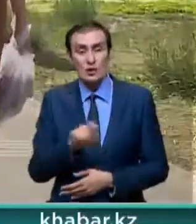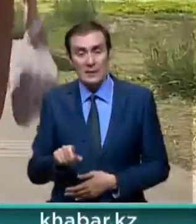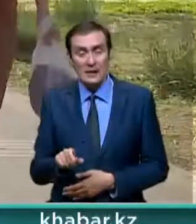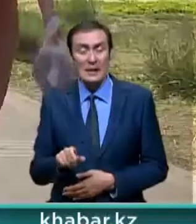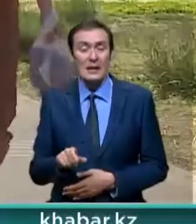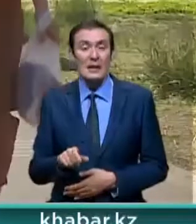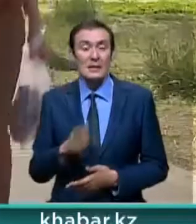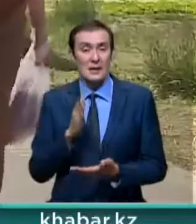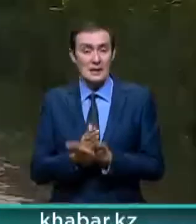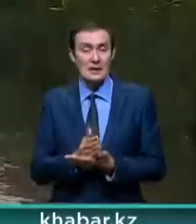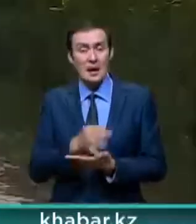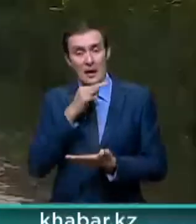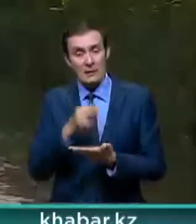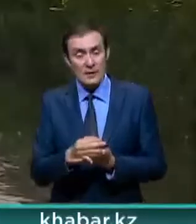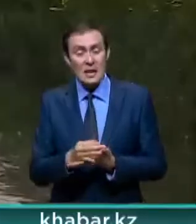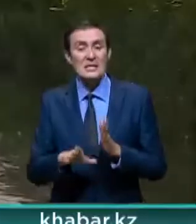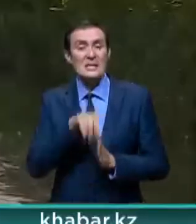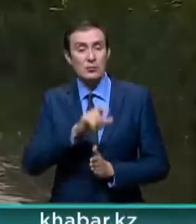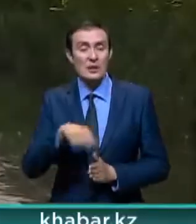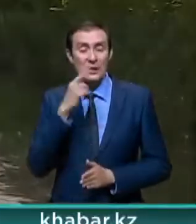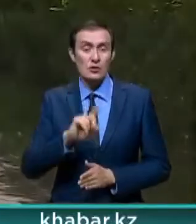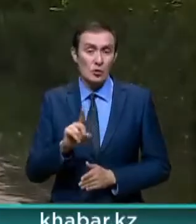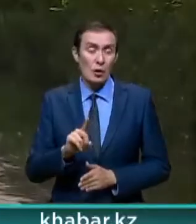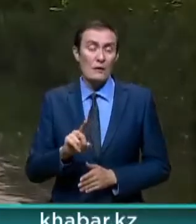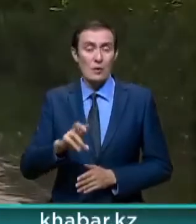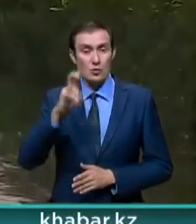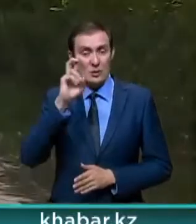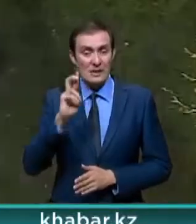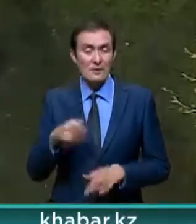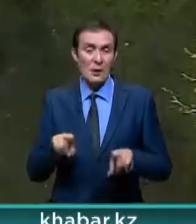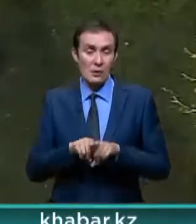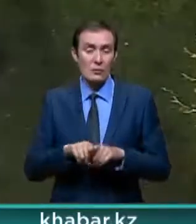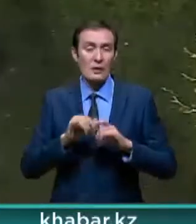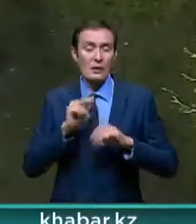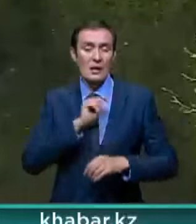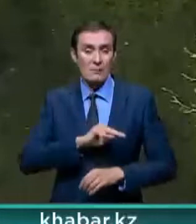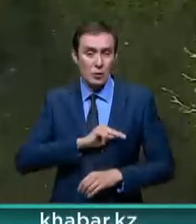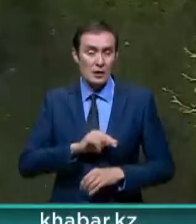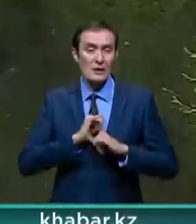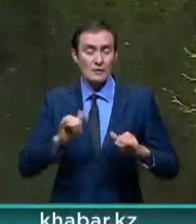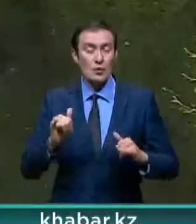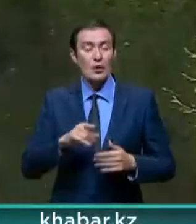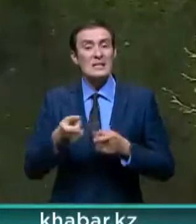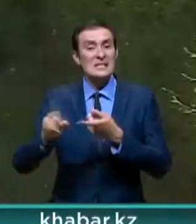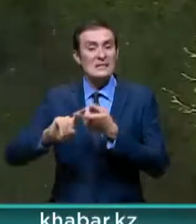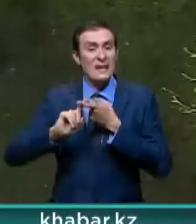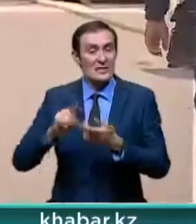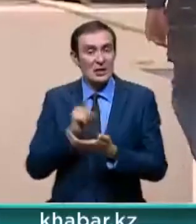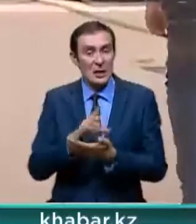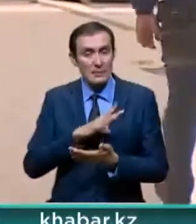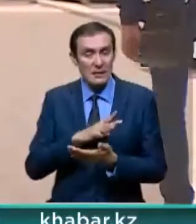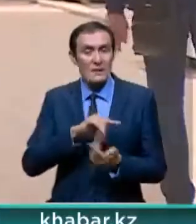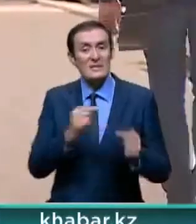Есть фидбэк, есть реакция. Впрочем, депутаты уверены, в слышащем государстве так и строится работа. Правда, связь должна быть обоюдной,